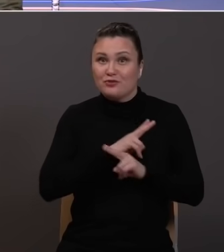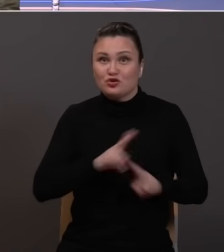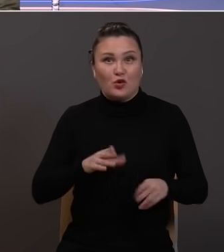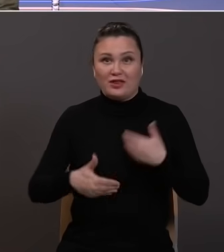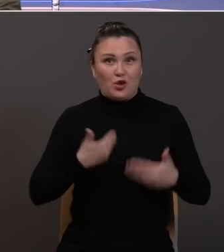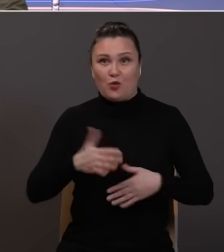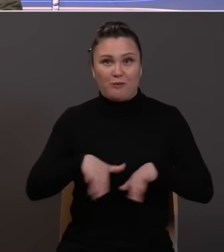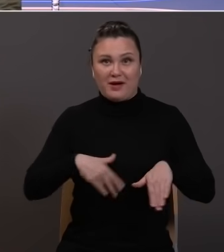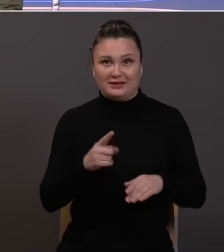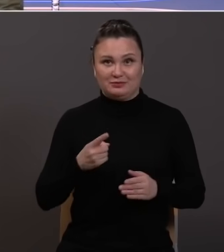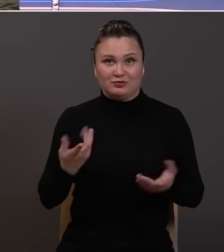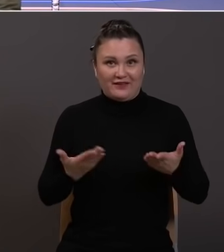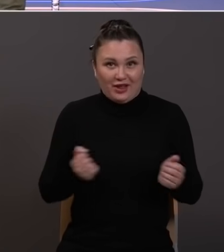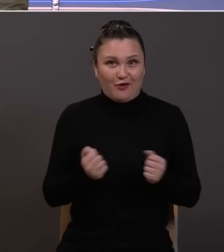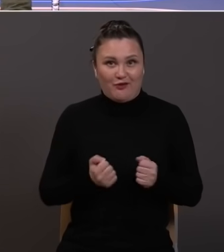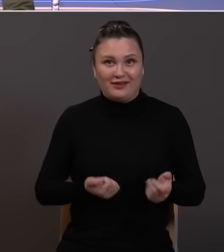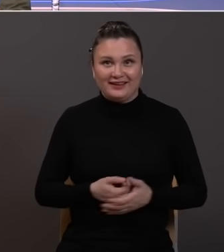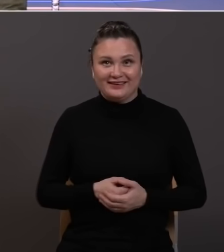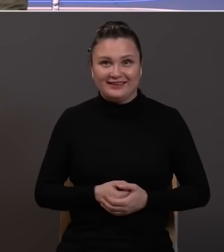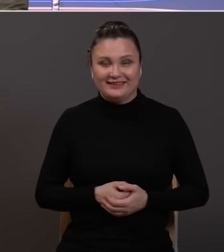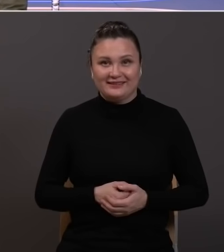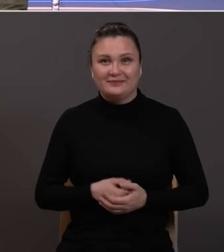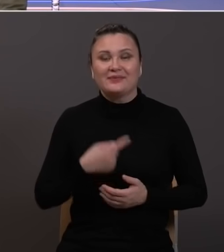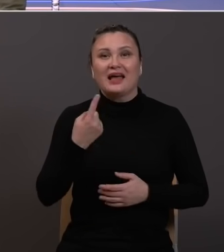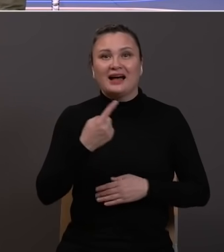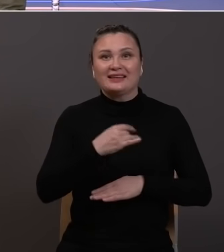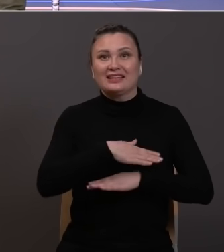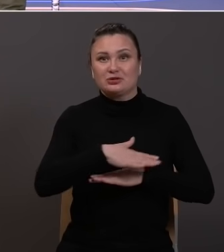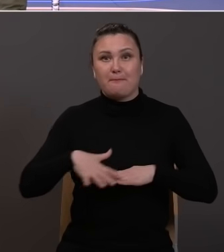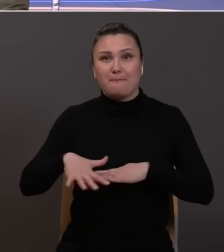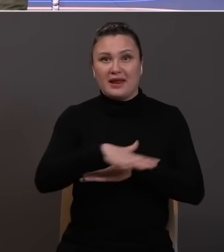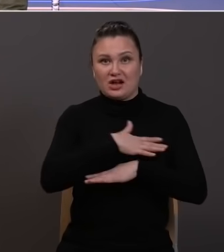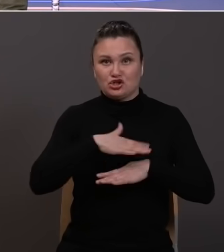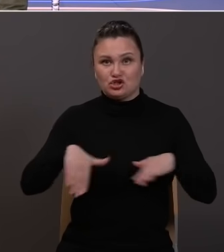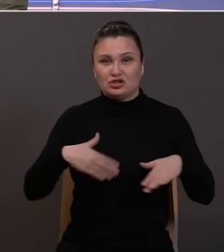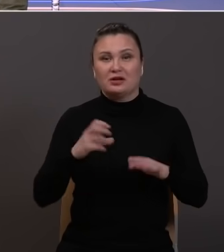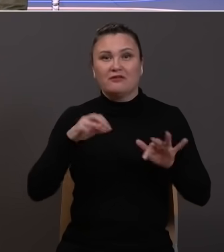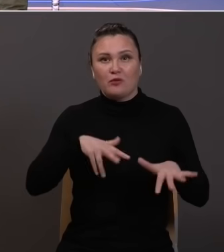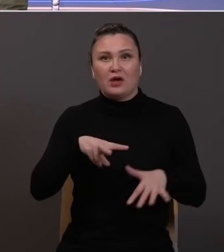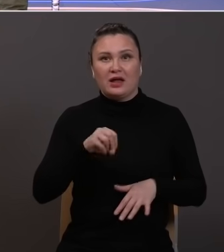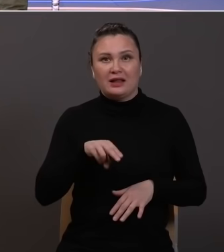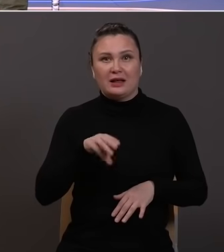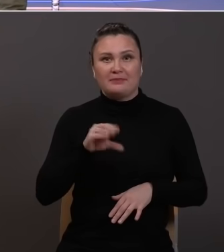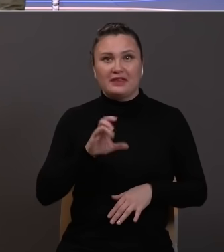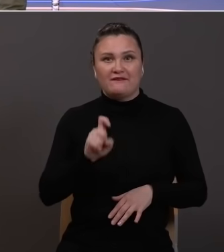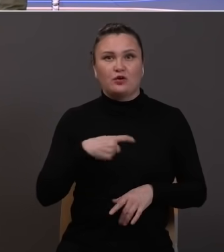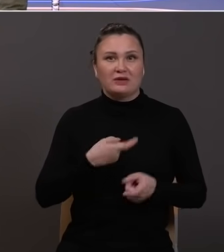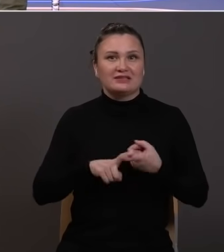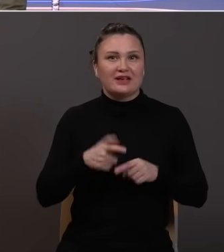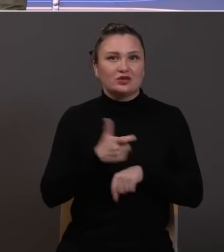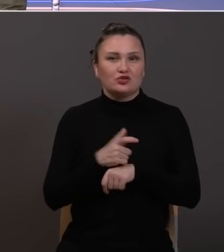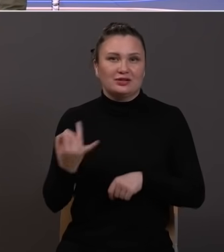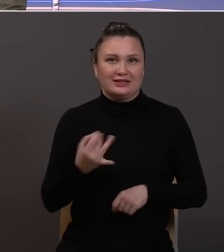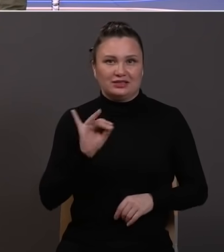купается? Наверное, холодно. С одним из пляжей на южном побережье моря Лаптев у меня связана одна очень интересная история.